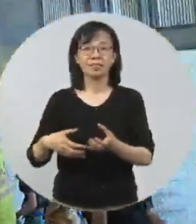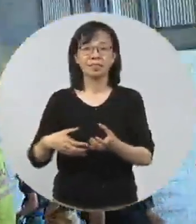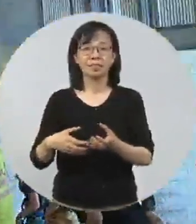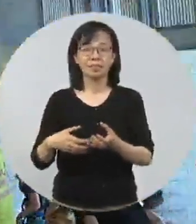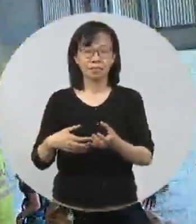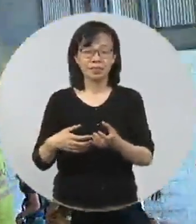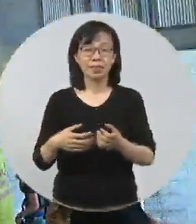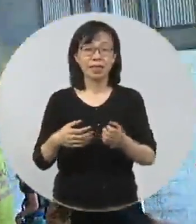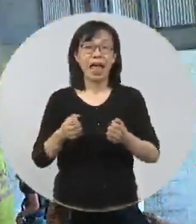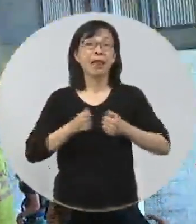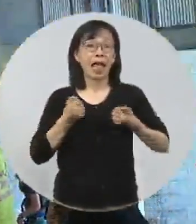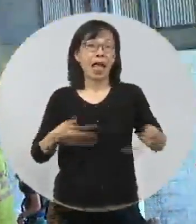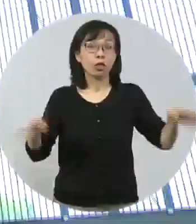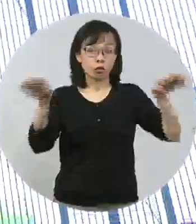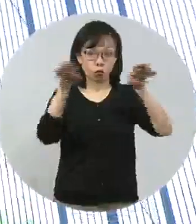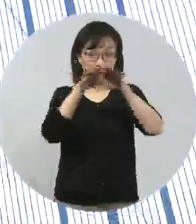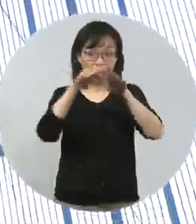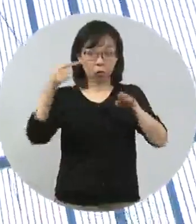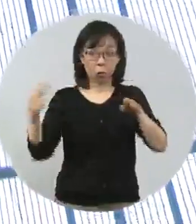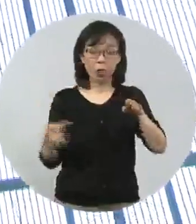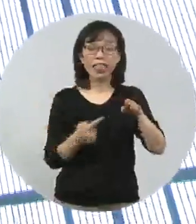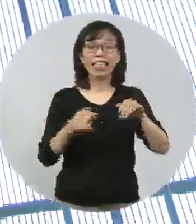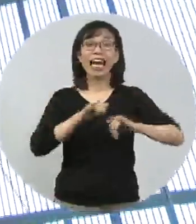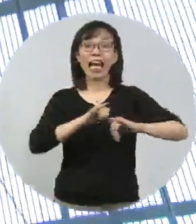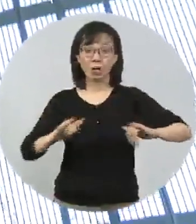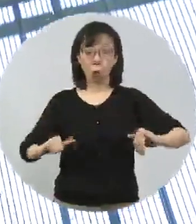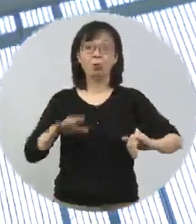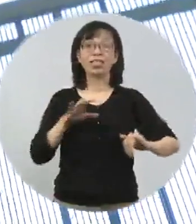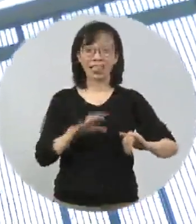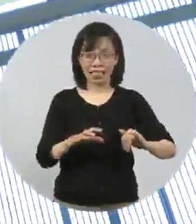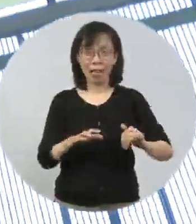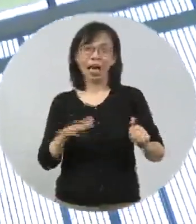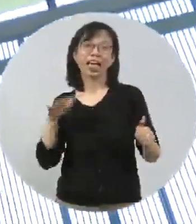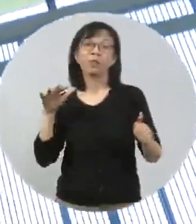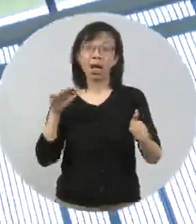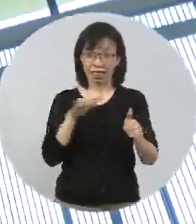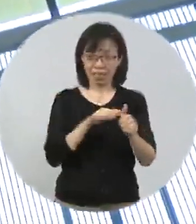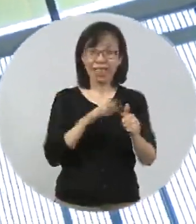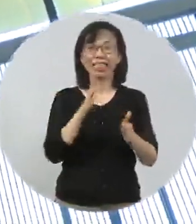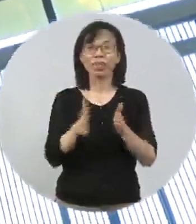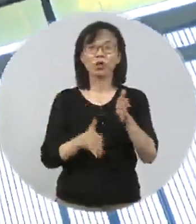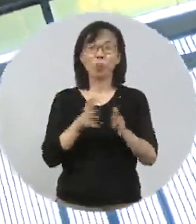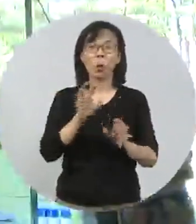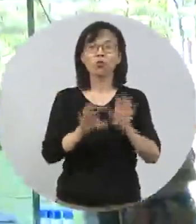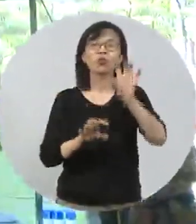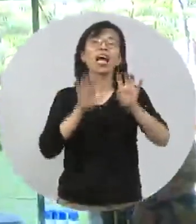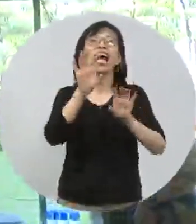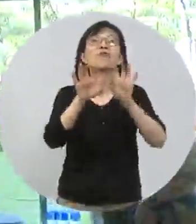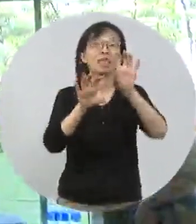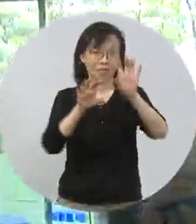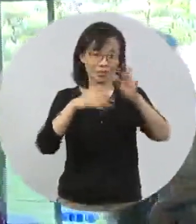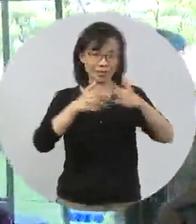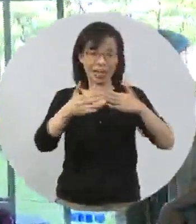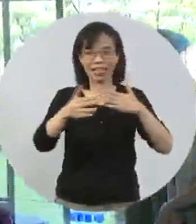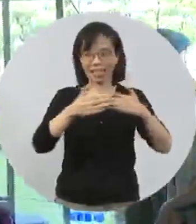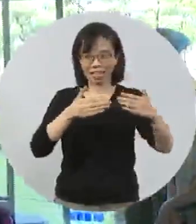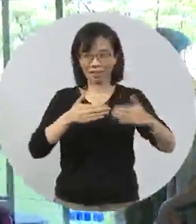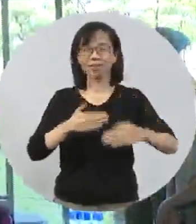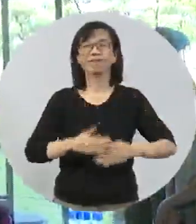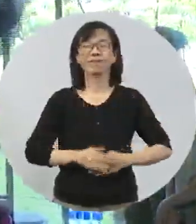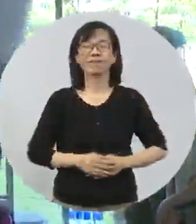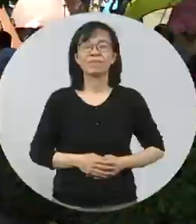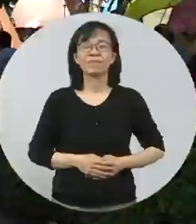秋葉台体育館の1階ロビーでは今人気上昇中のスポーツクライミングも、